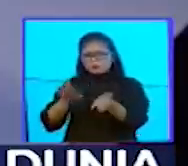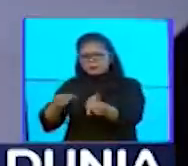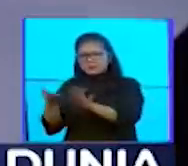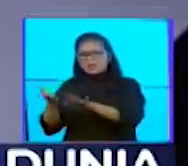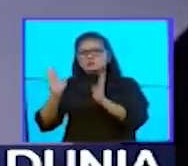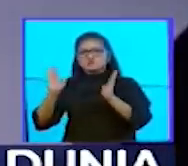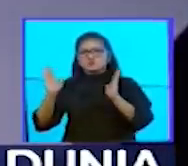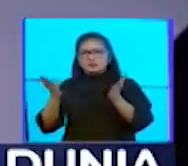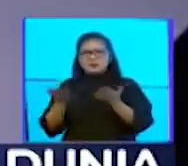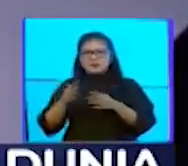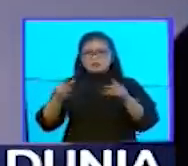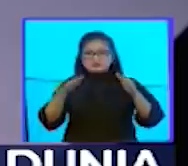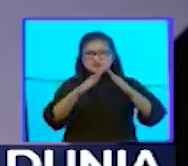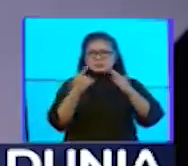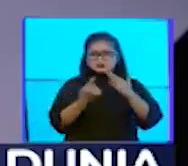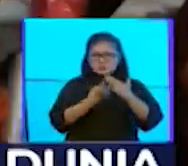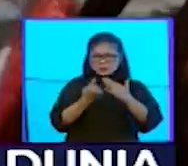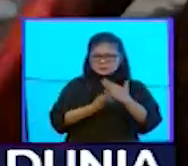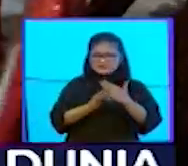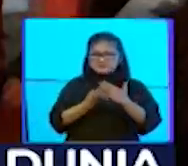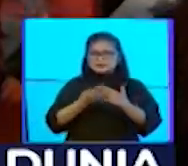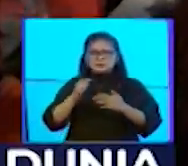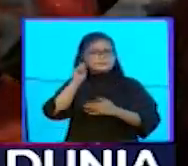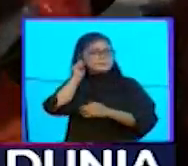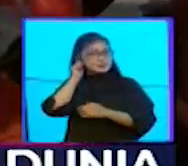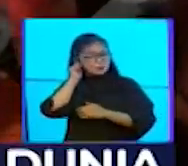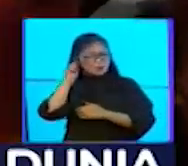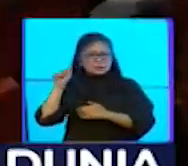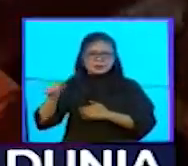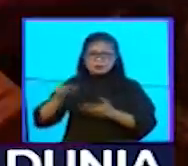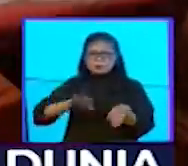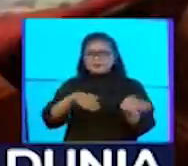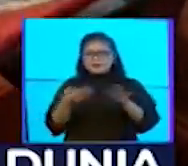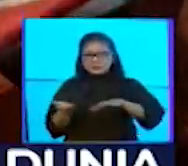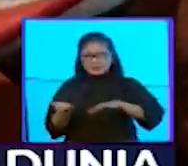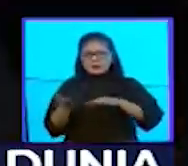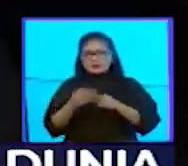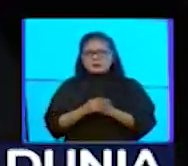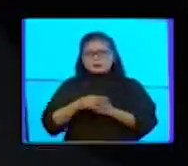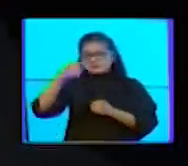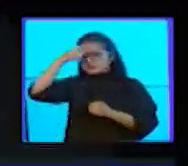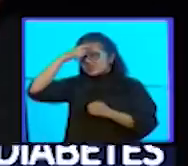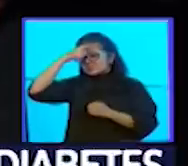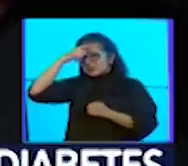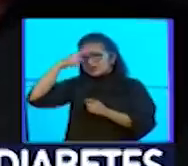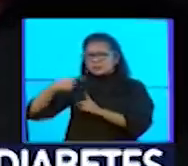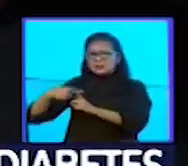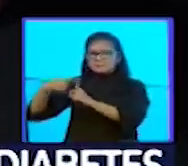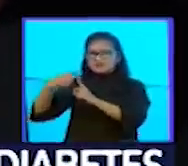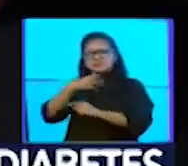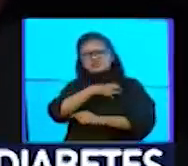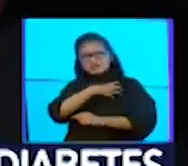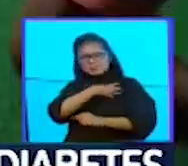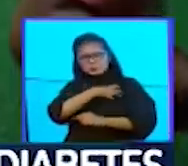hari menjalani isolasi mandiri, nyawa wanita parubaya ini tidak tertolong. Penyakit penyerta jantung dan diabetes diduga